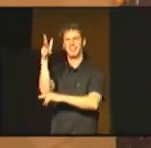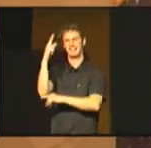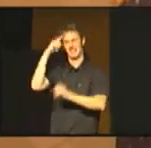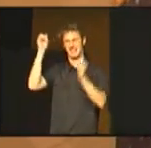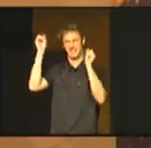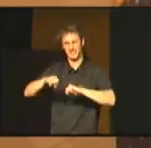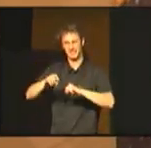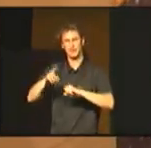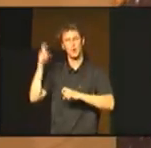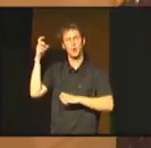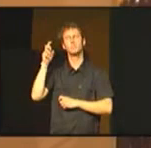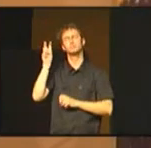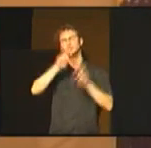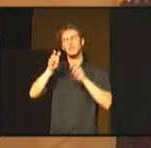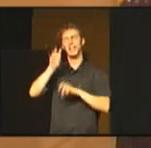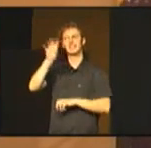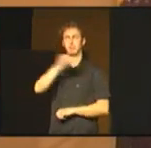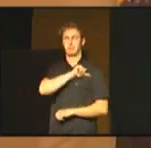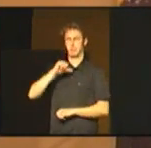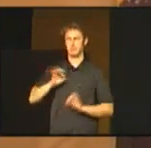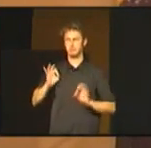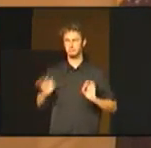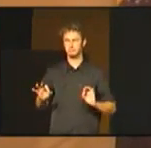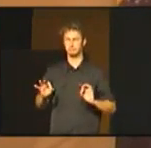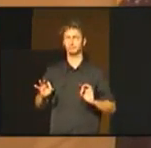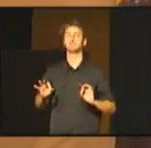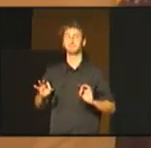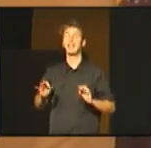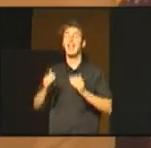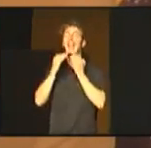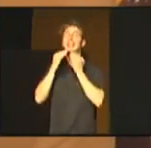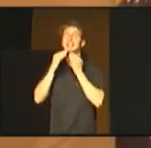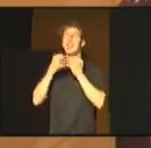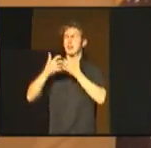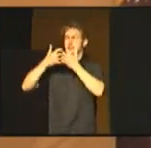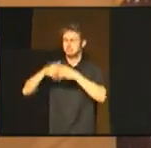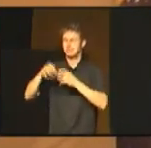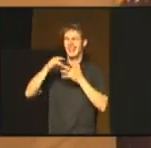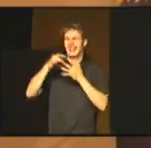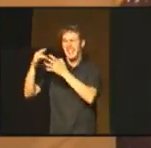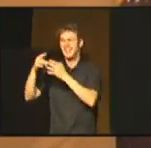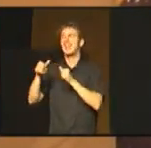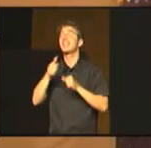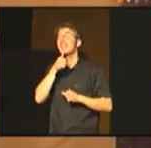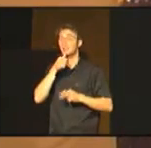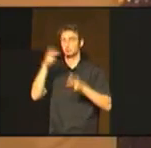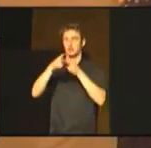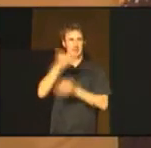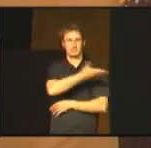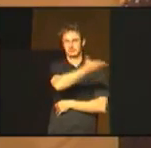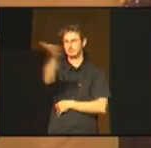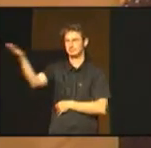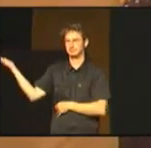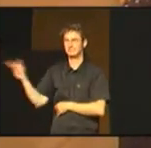procés per l'Estat propi, està en bona part impulsat, liderat per la societat civil, per